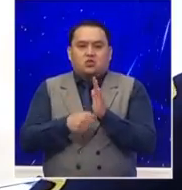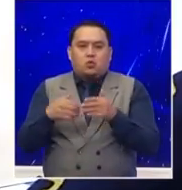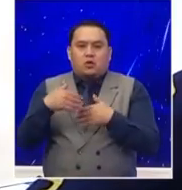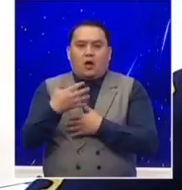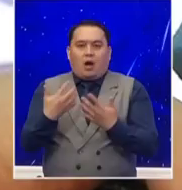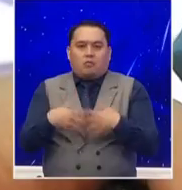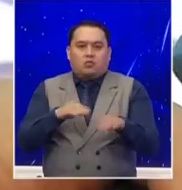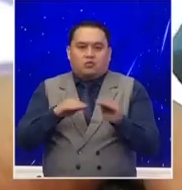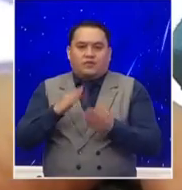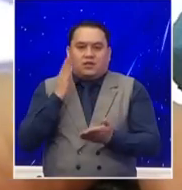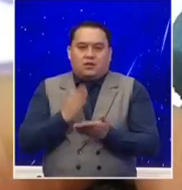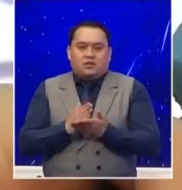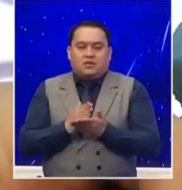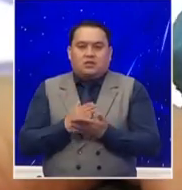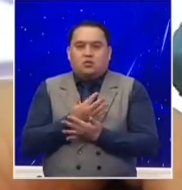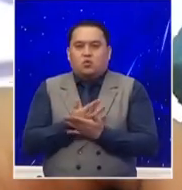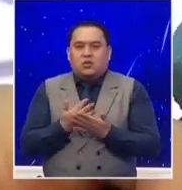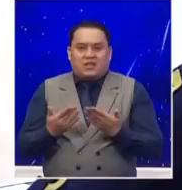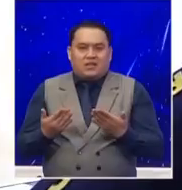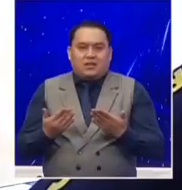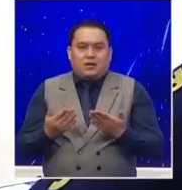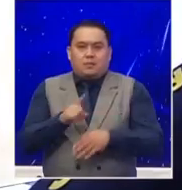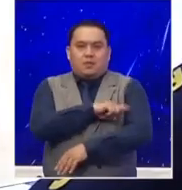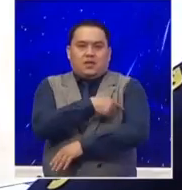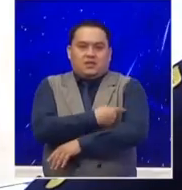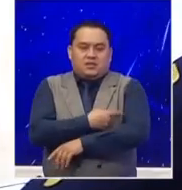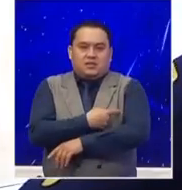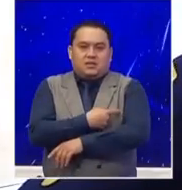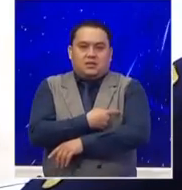ИВЛ и многое другие медицинские